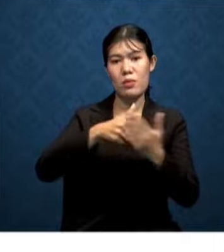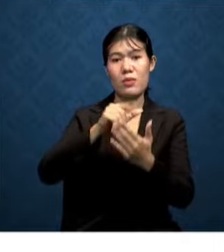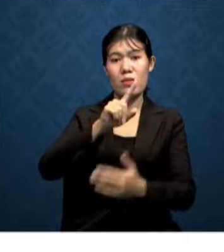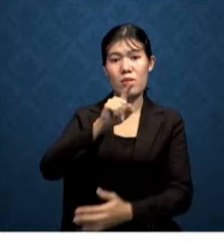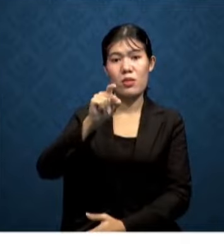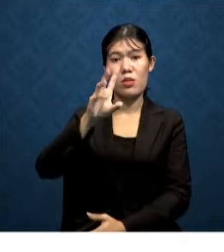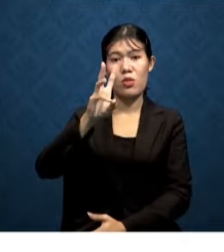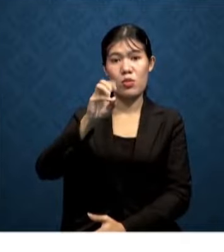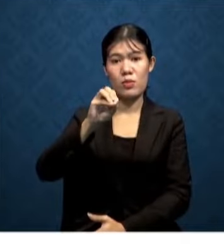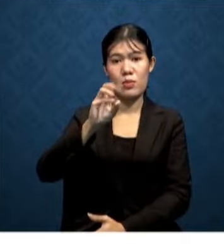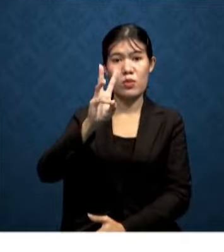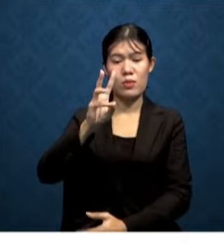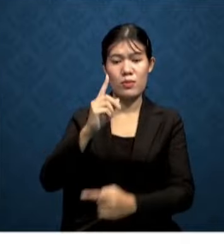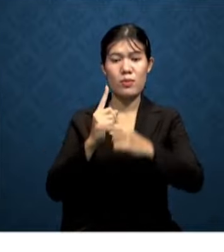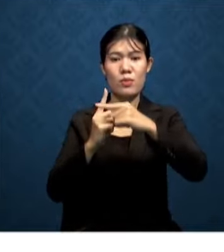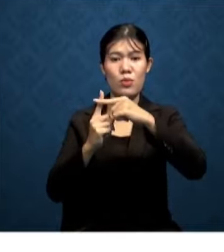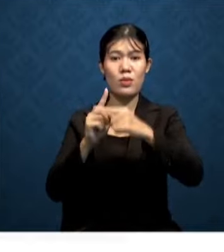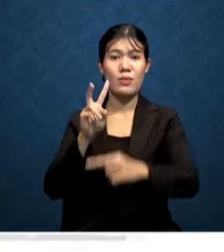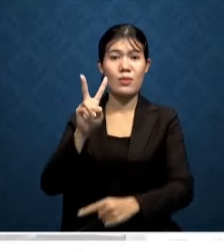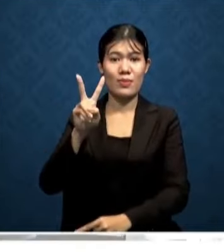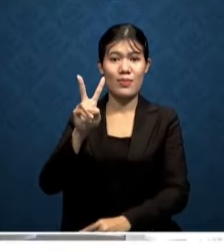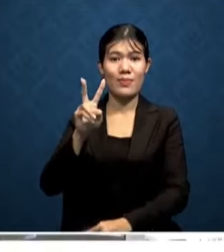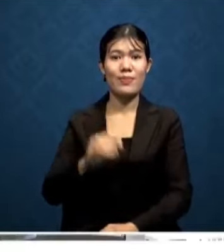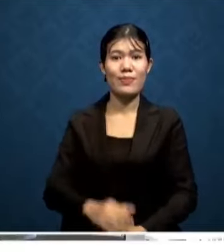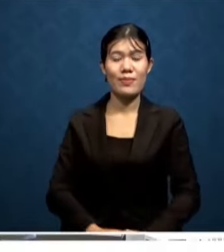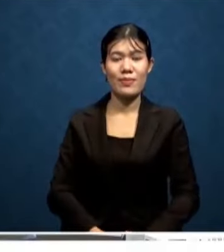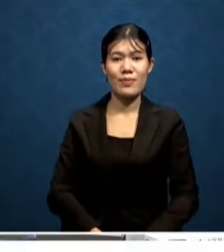166บวก2ครับ